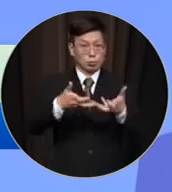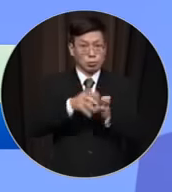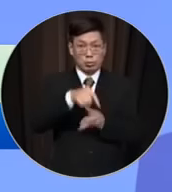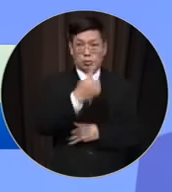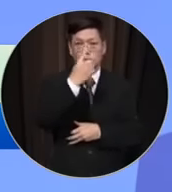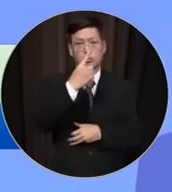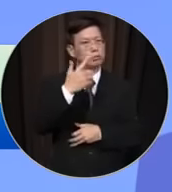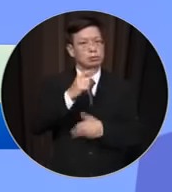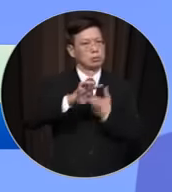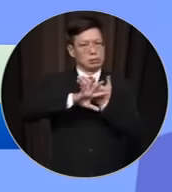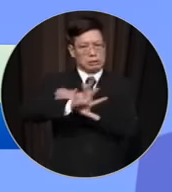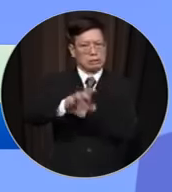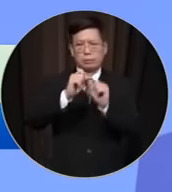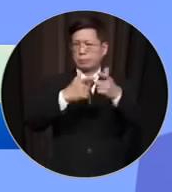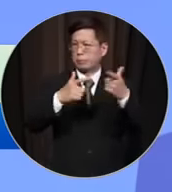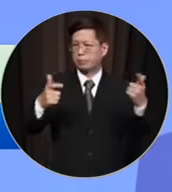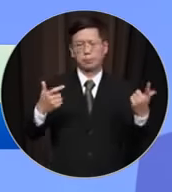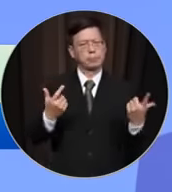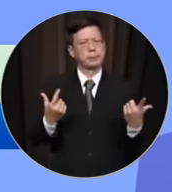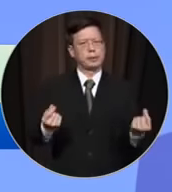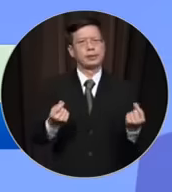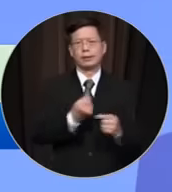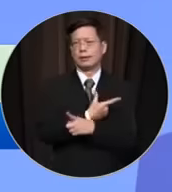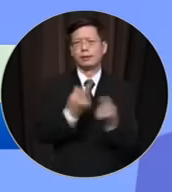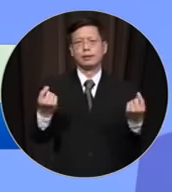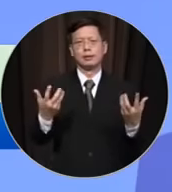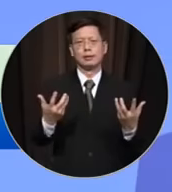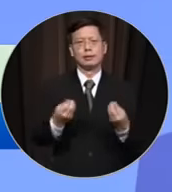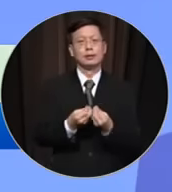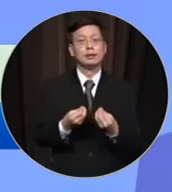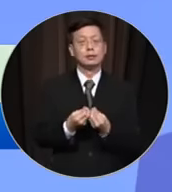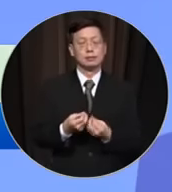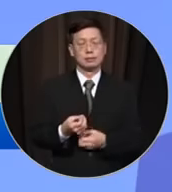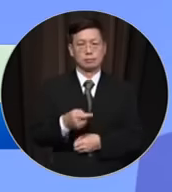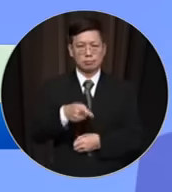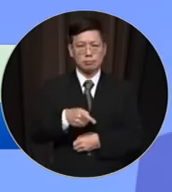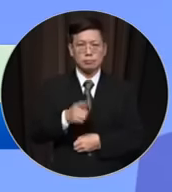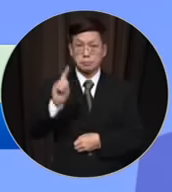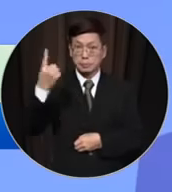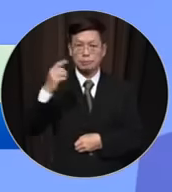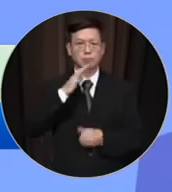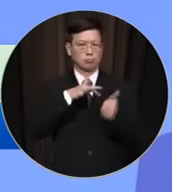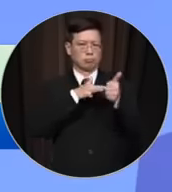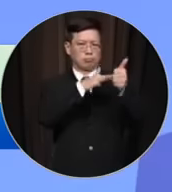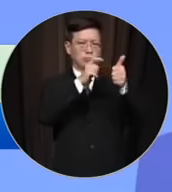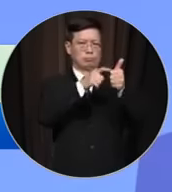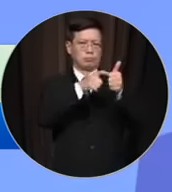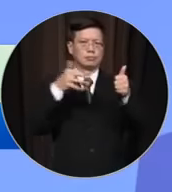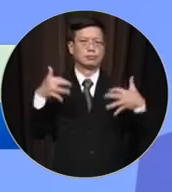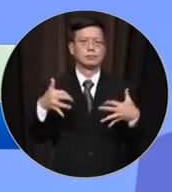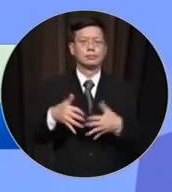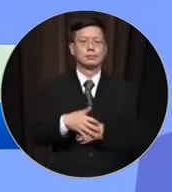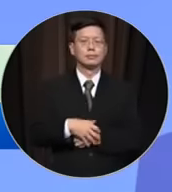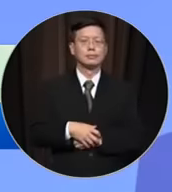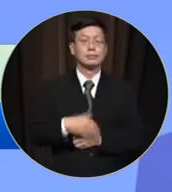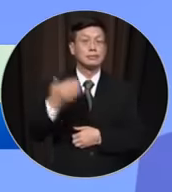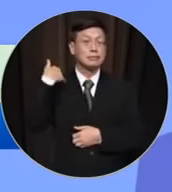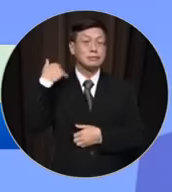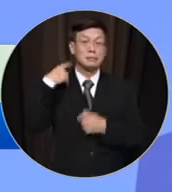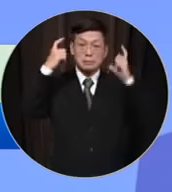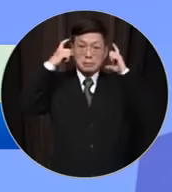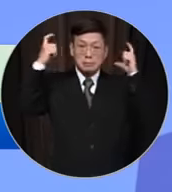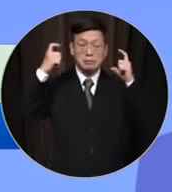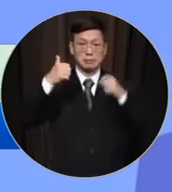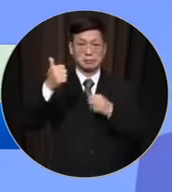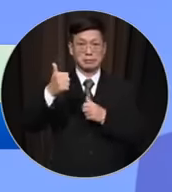设，各项都如此。那这个一样出在领导，过去宋楚瑜